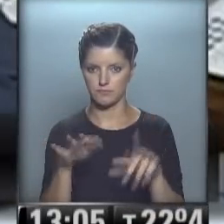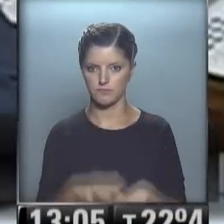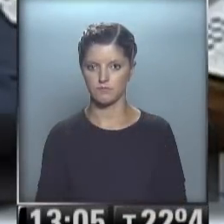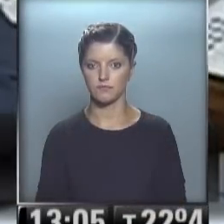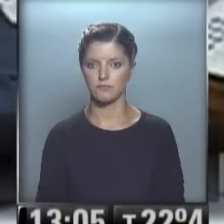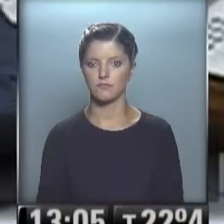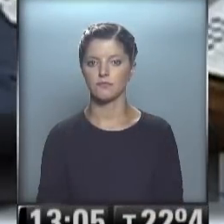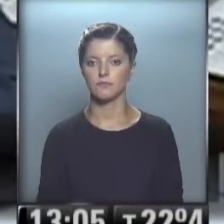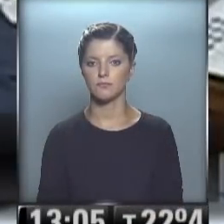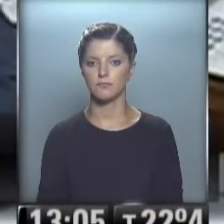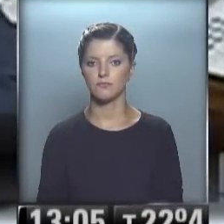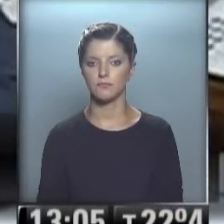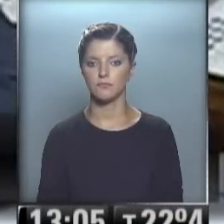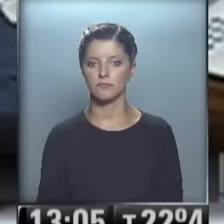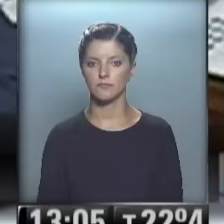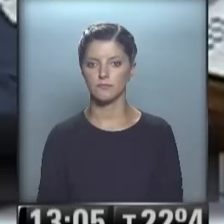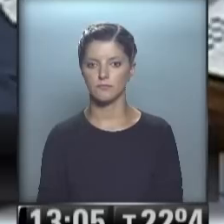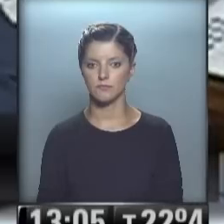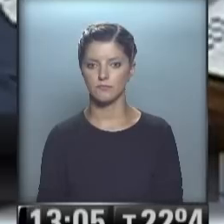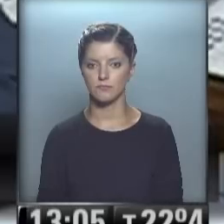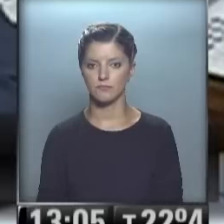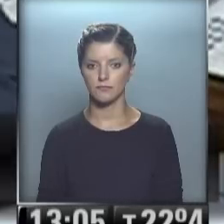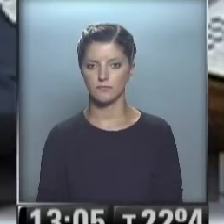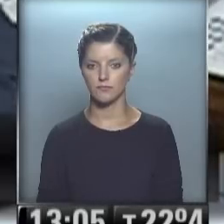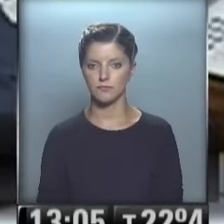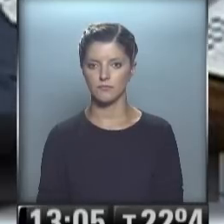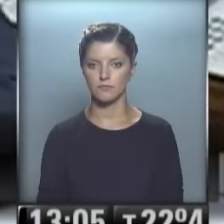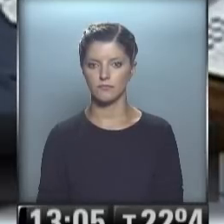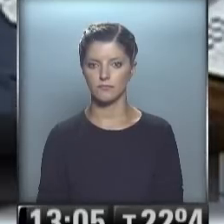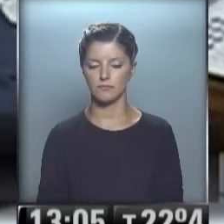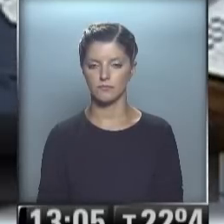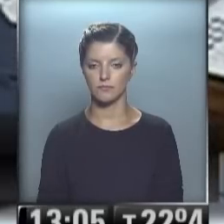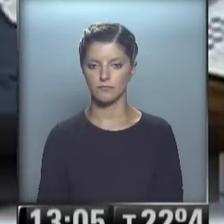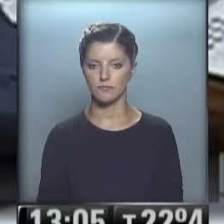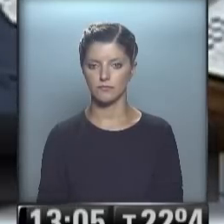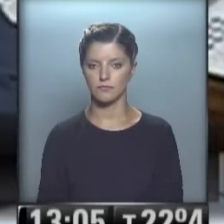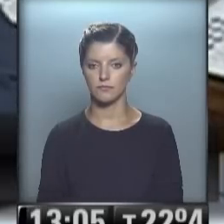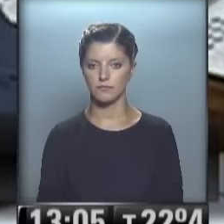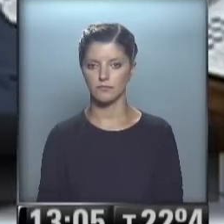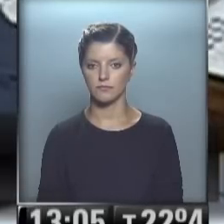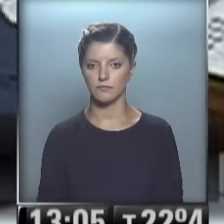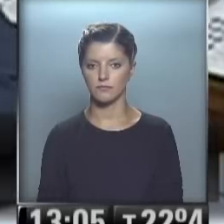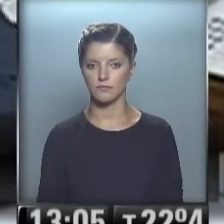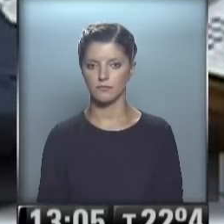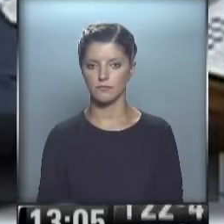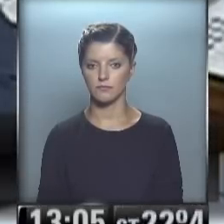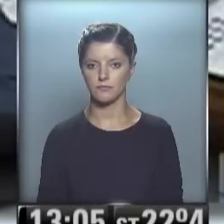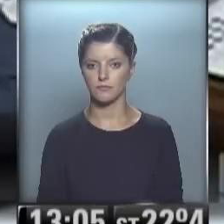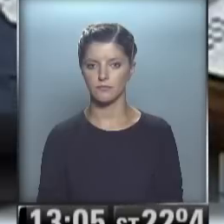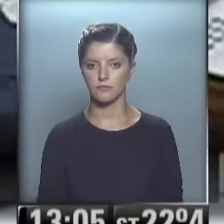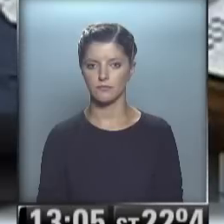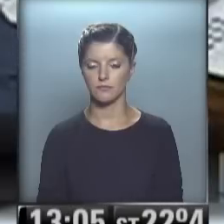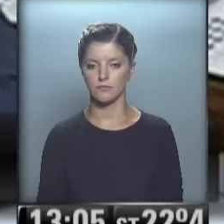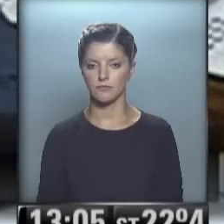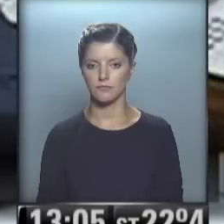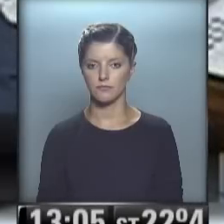відбувається. Гинуть люди. Як з одного, так і з іншого боку. Рахунок поранених вже йде